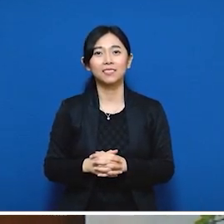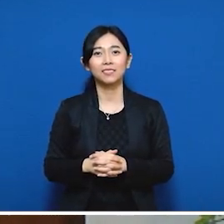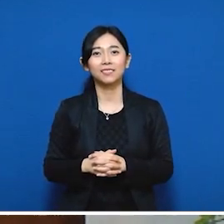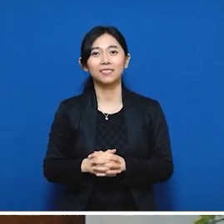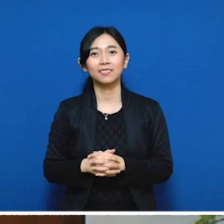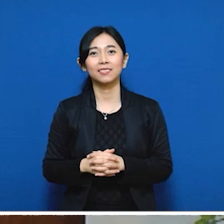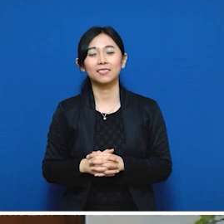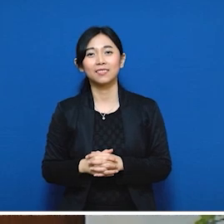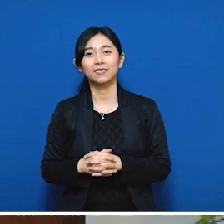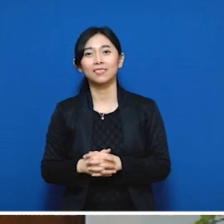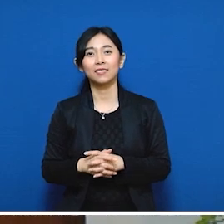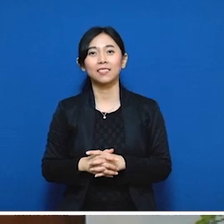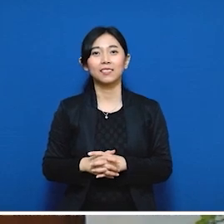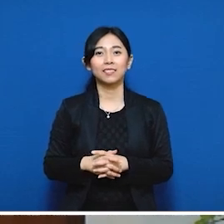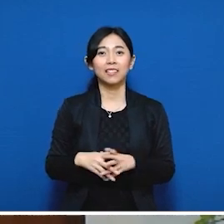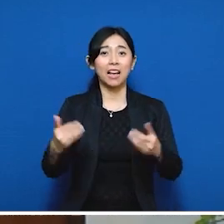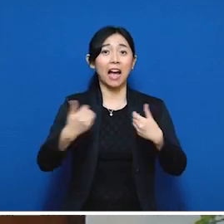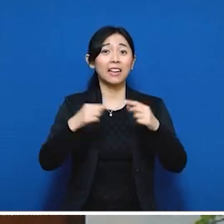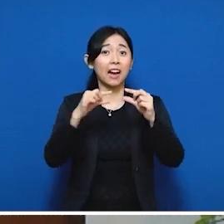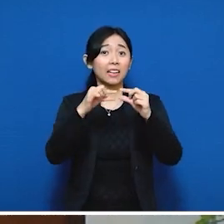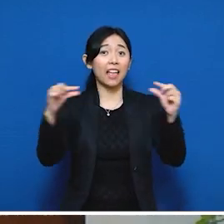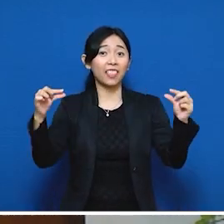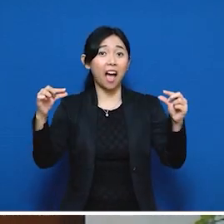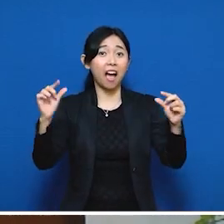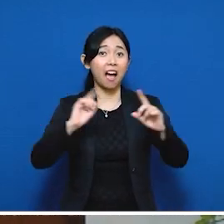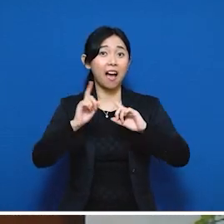Kita menyebut sebuah kata